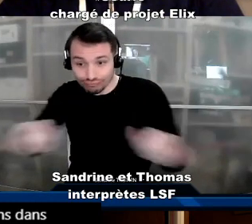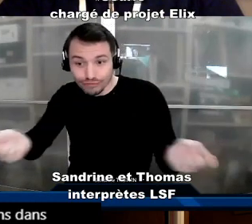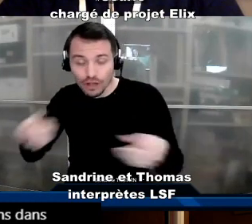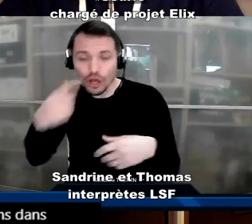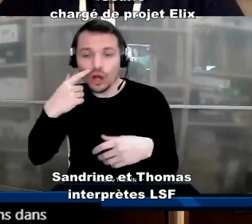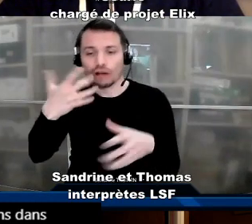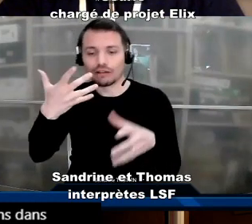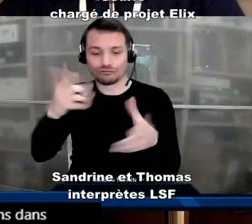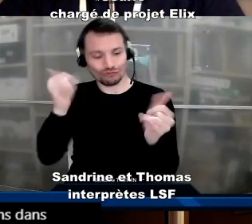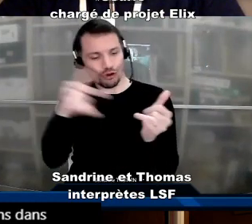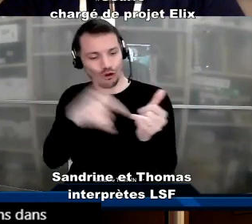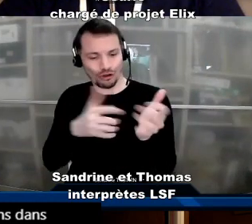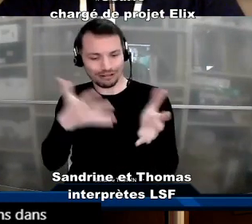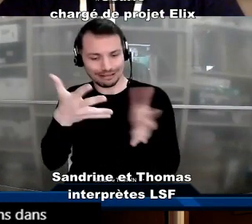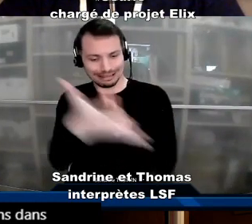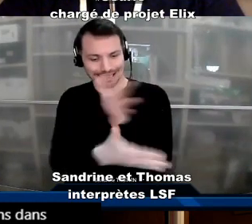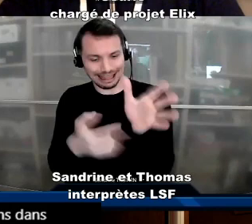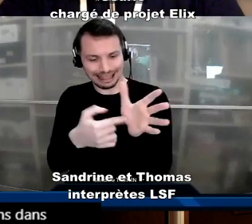langue des signes.